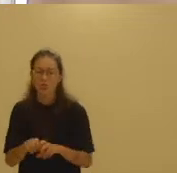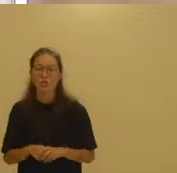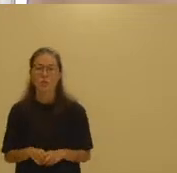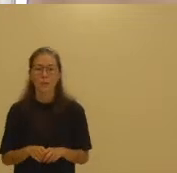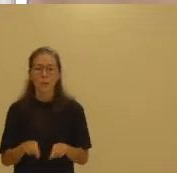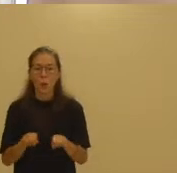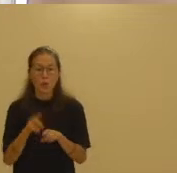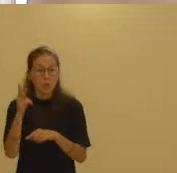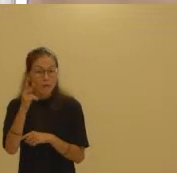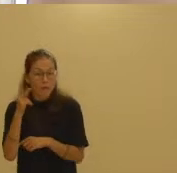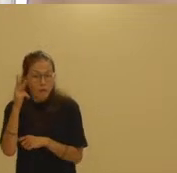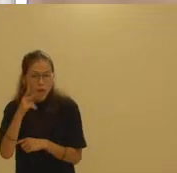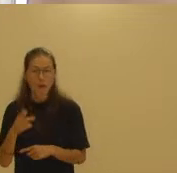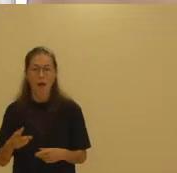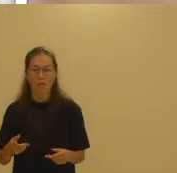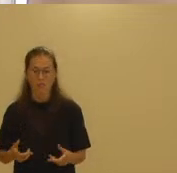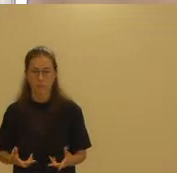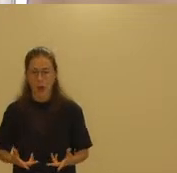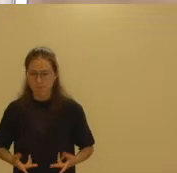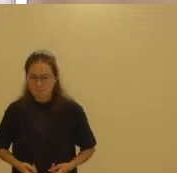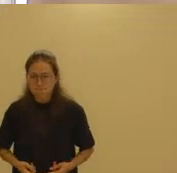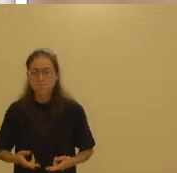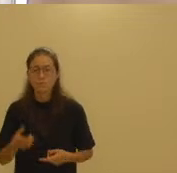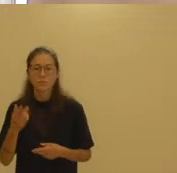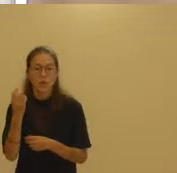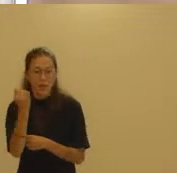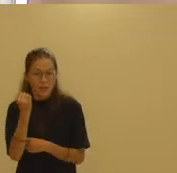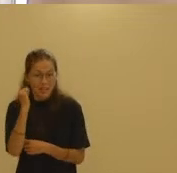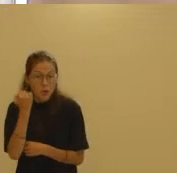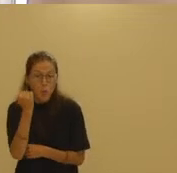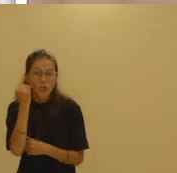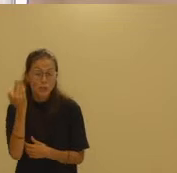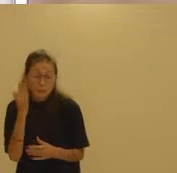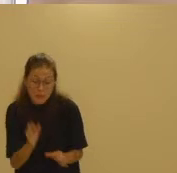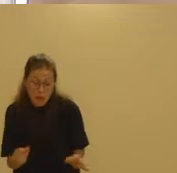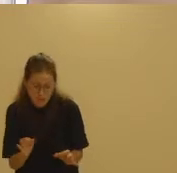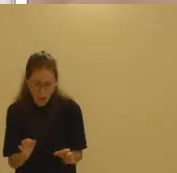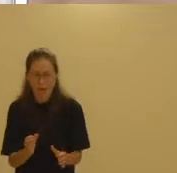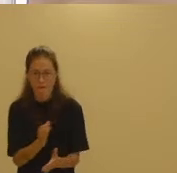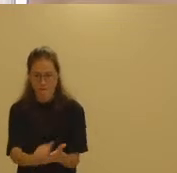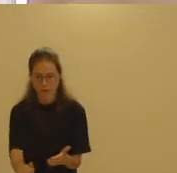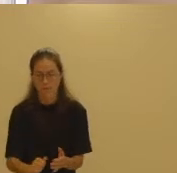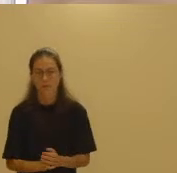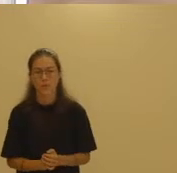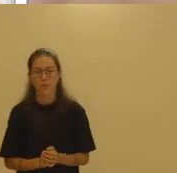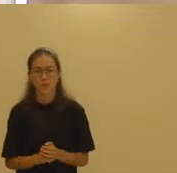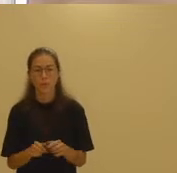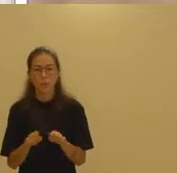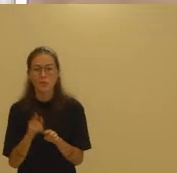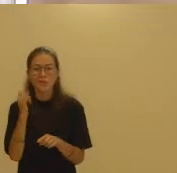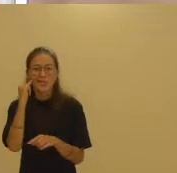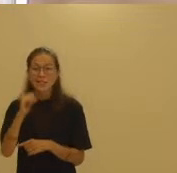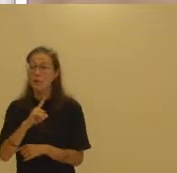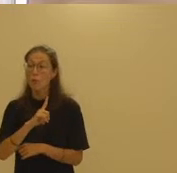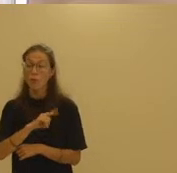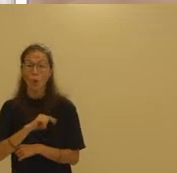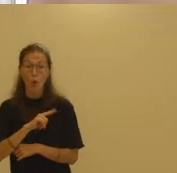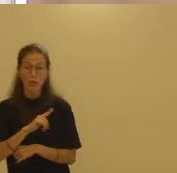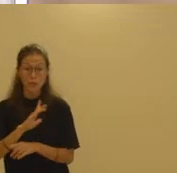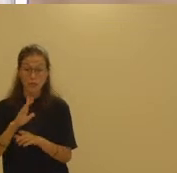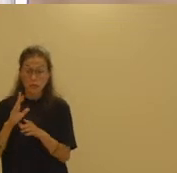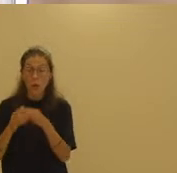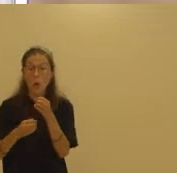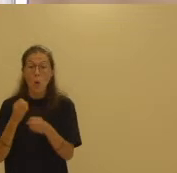lesquels le puçage ou le tatouage, s'ils ne sont pas effectués, les dépassements exceptionnels à la demande de la police municipale ou d'une